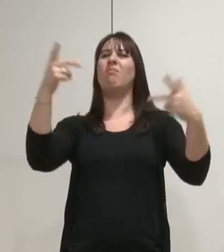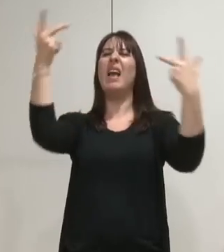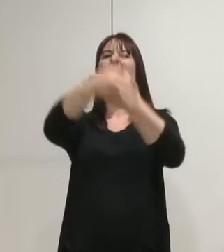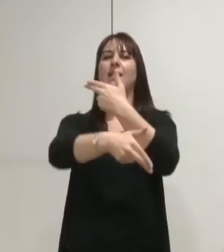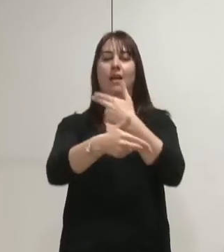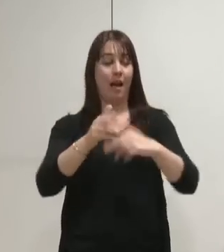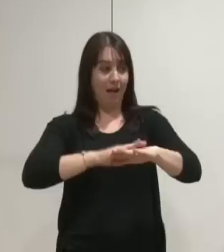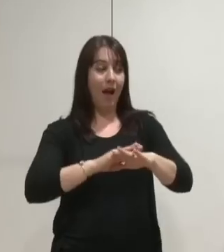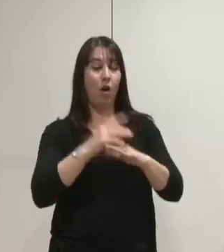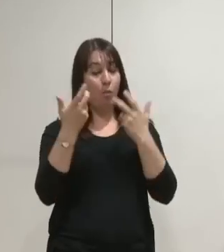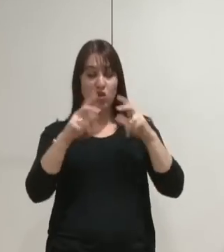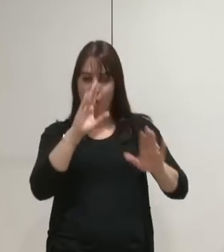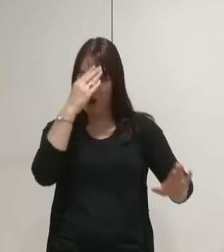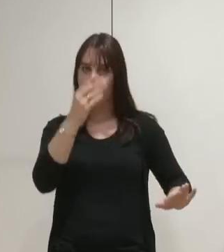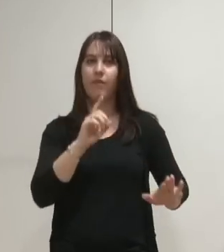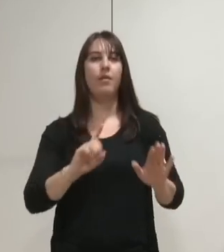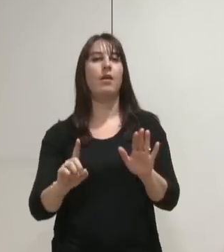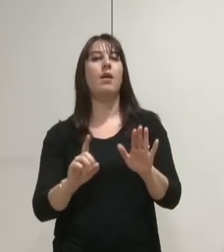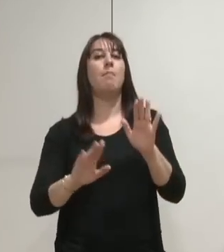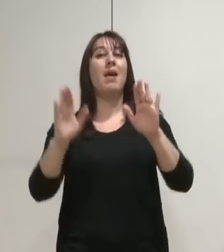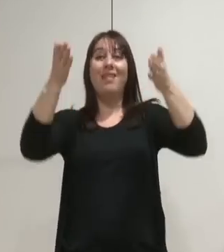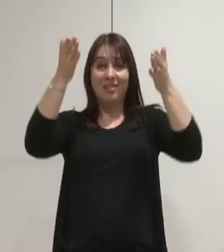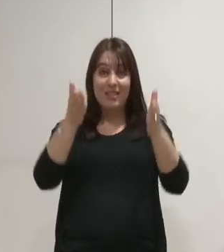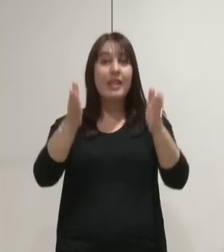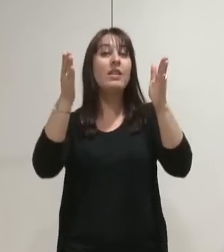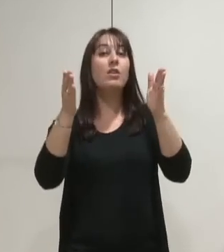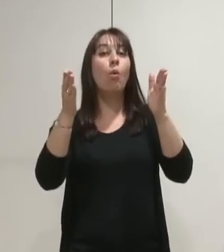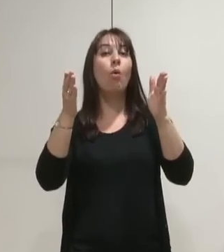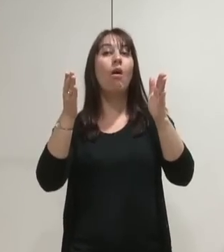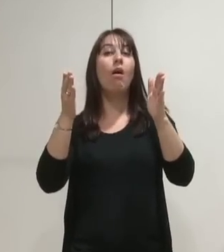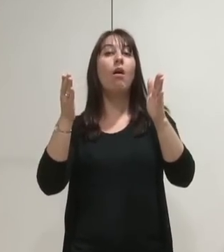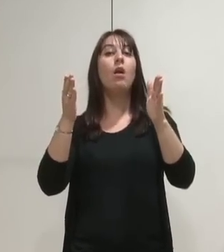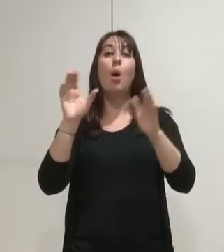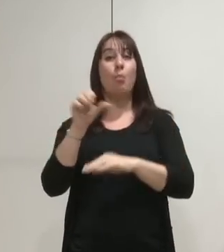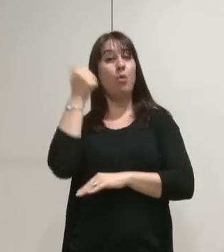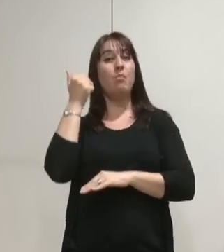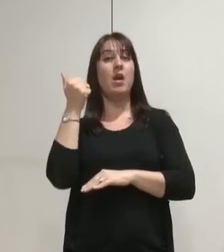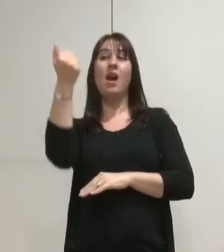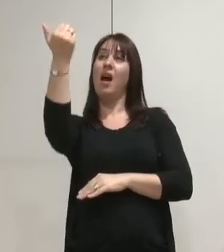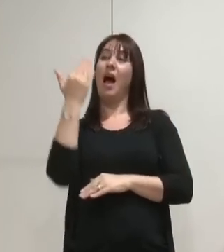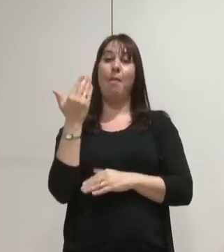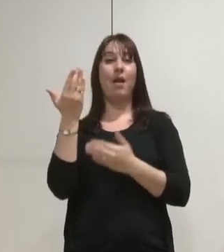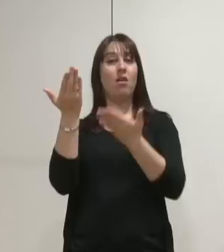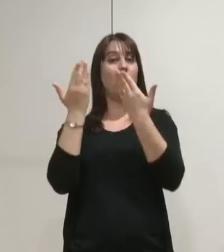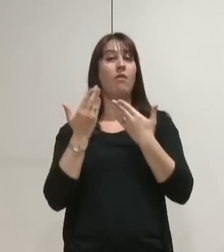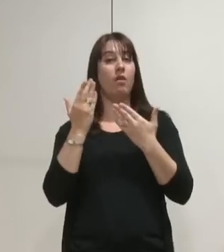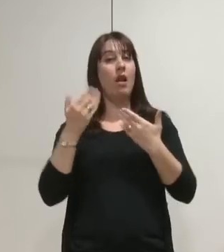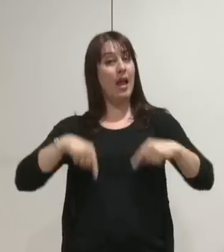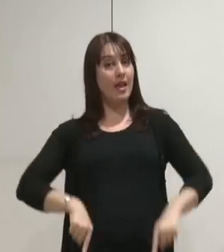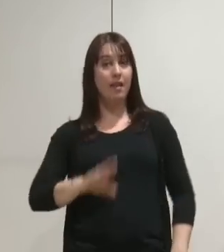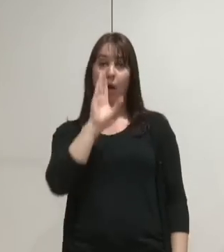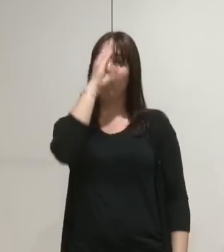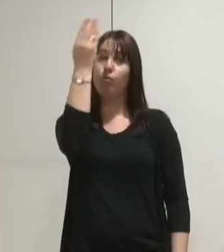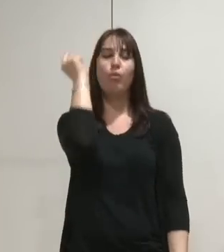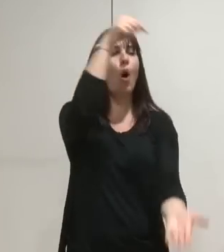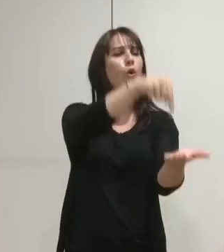demander de changer d'avis mais pour dire que malgré cette décision après appel d'offre l'état pouvait changer d'avis et sur le lieu et sur